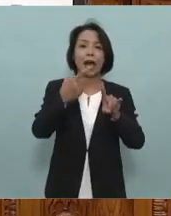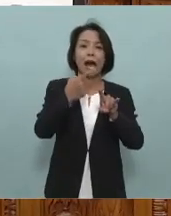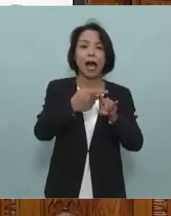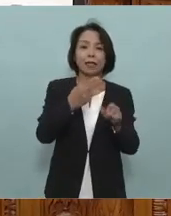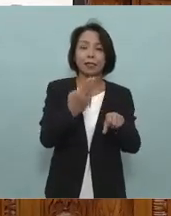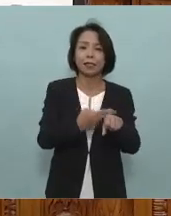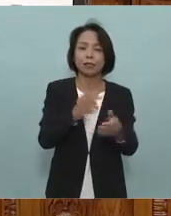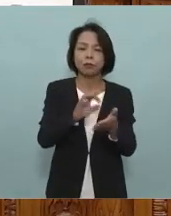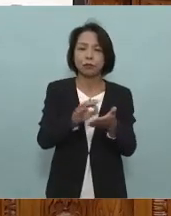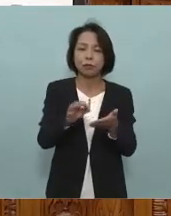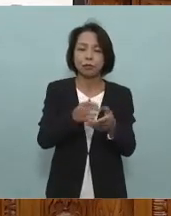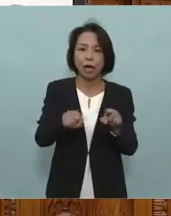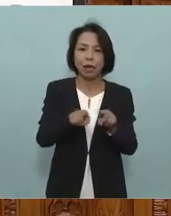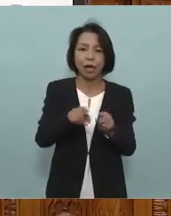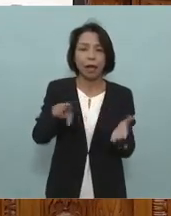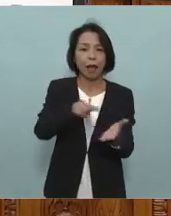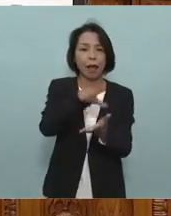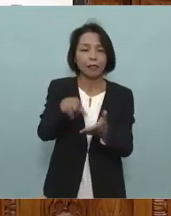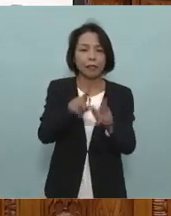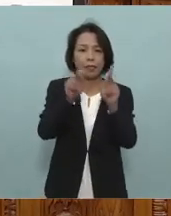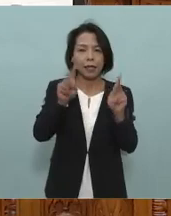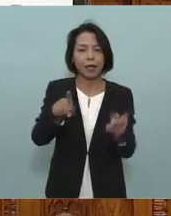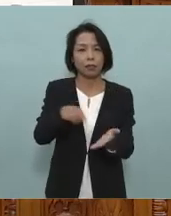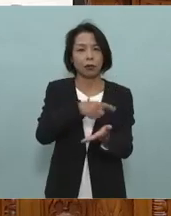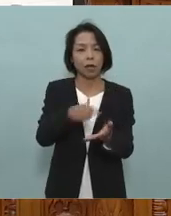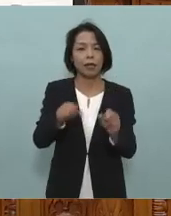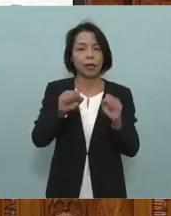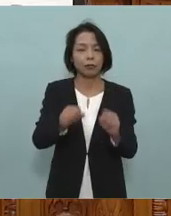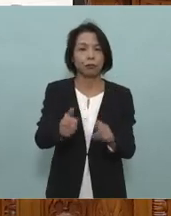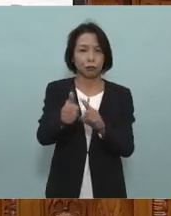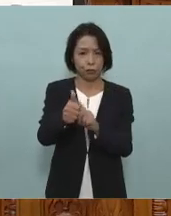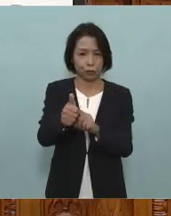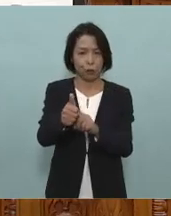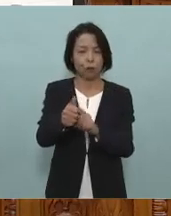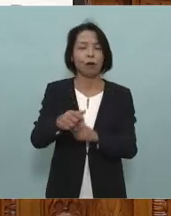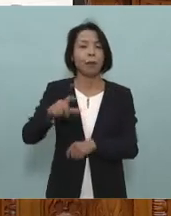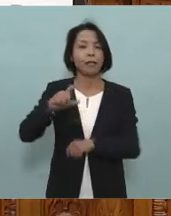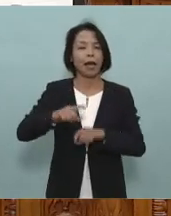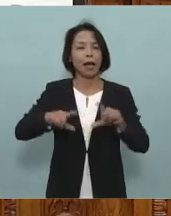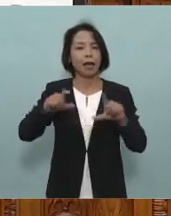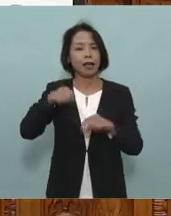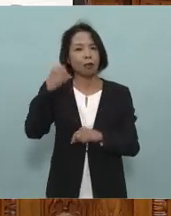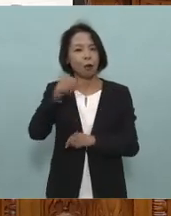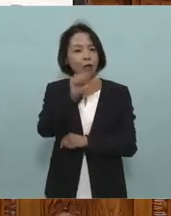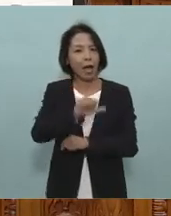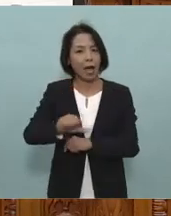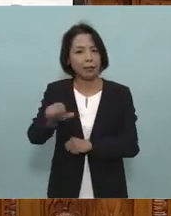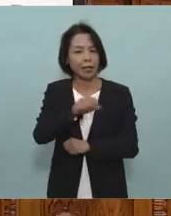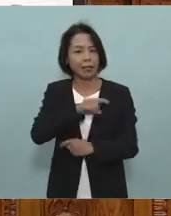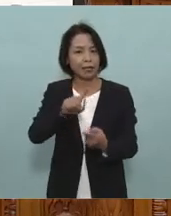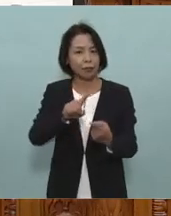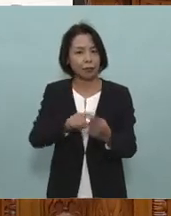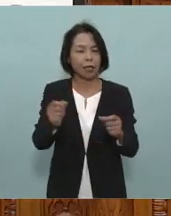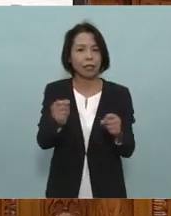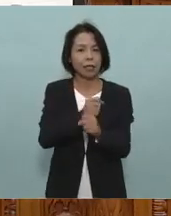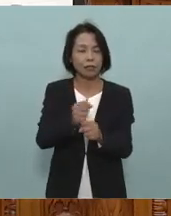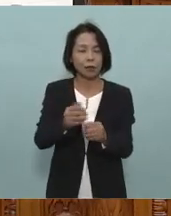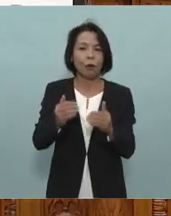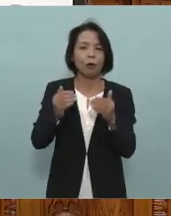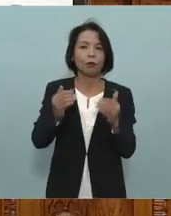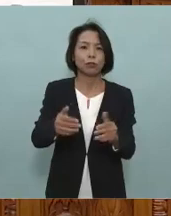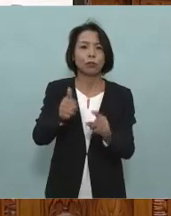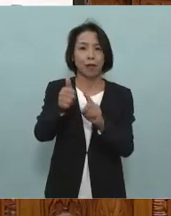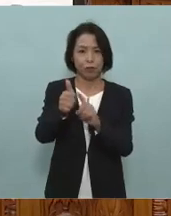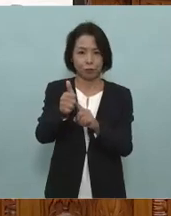の地域課題の解決東南アジアでの積極的な事業展開福島の地で